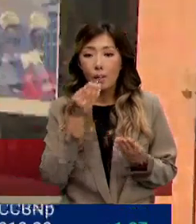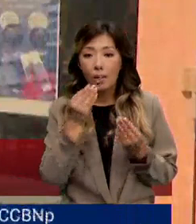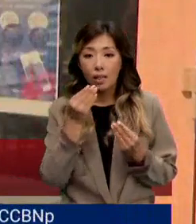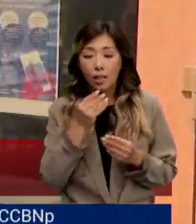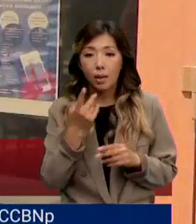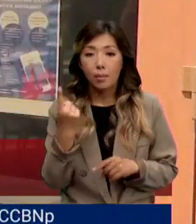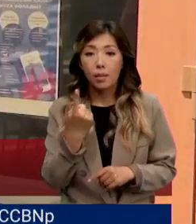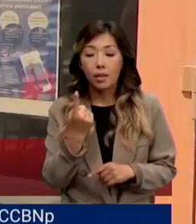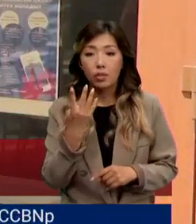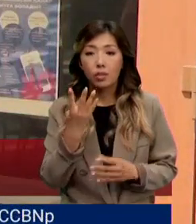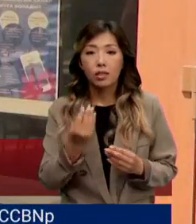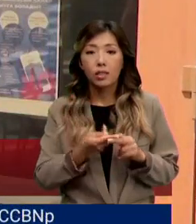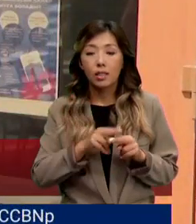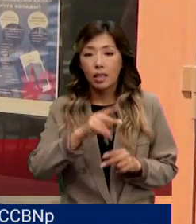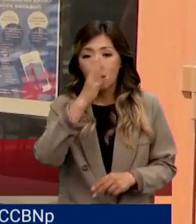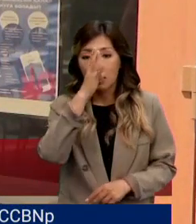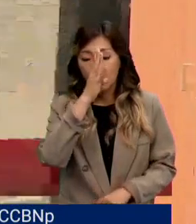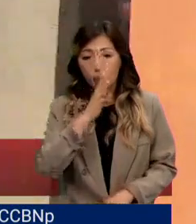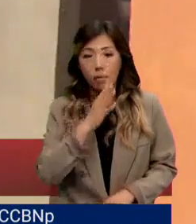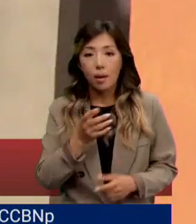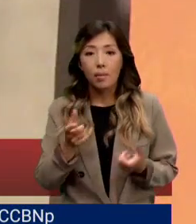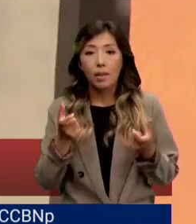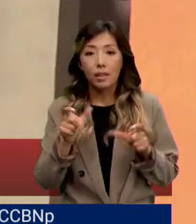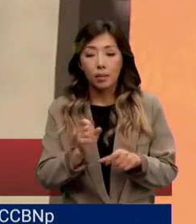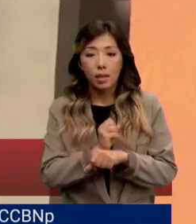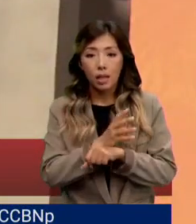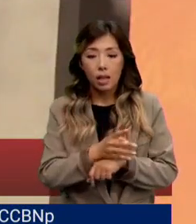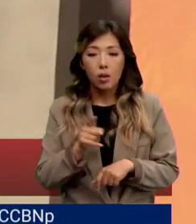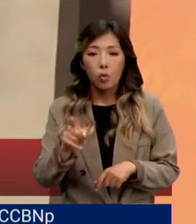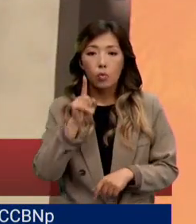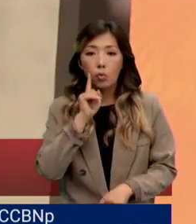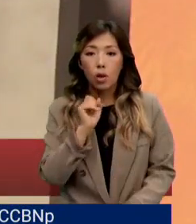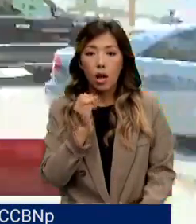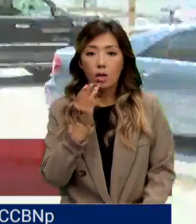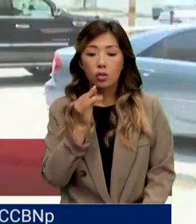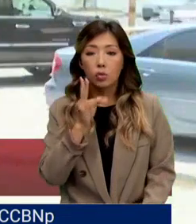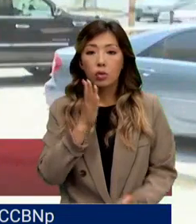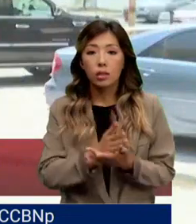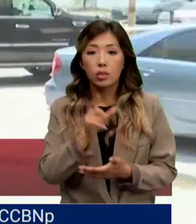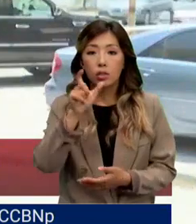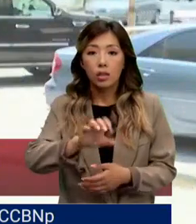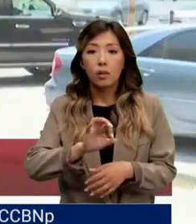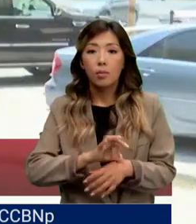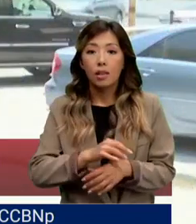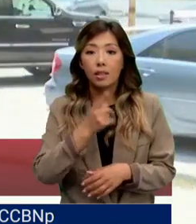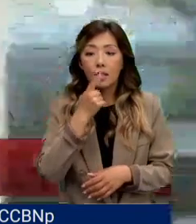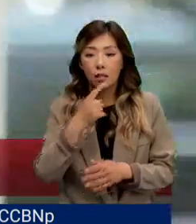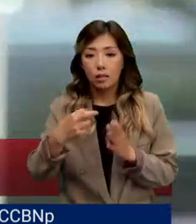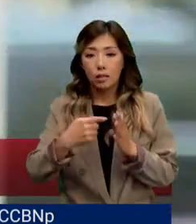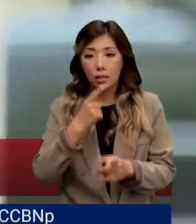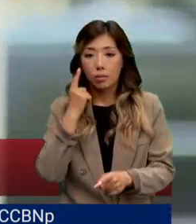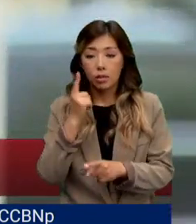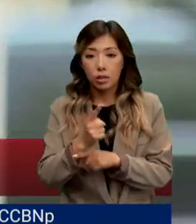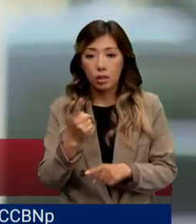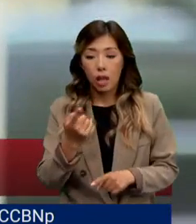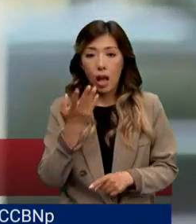отмечают, первые 4 пандемийных месяца «Ашек» был удобен для того, чтобы не допускать посетителей с красным статусом. Но после